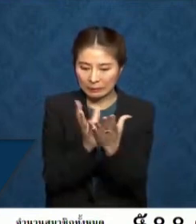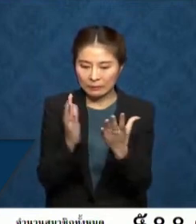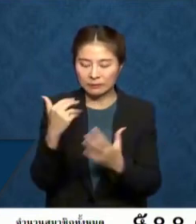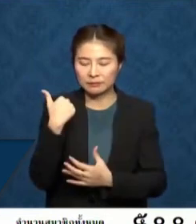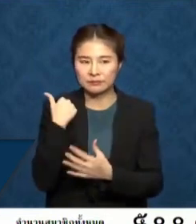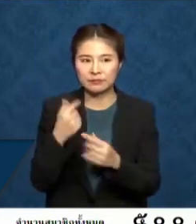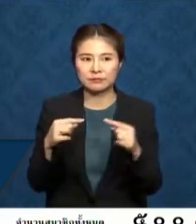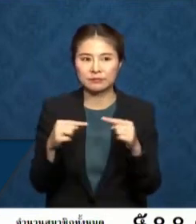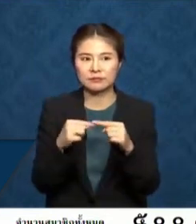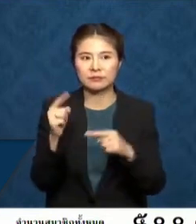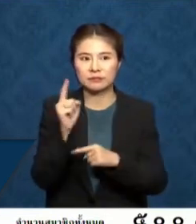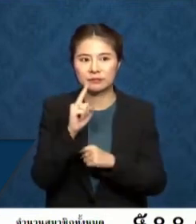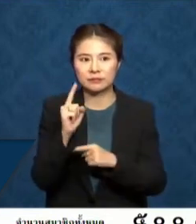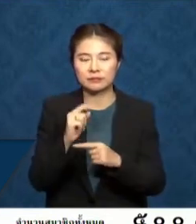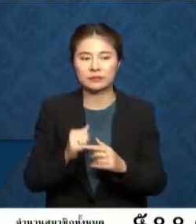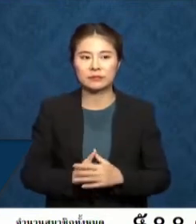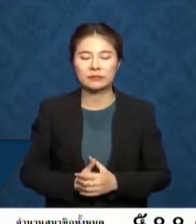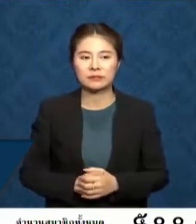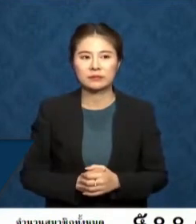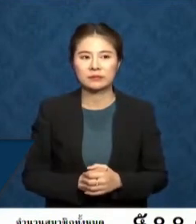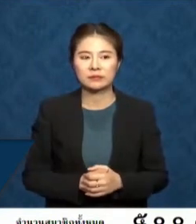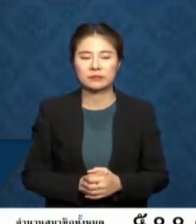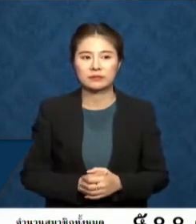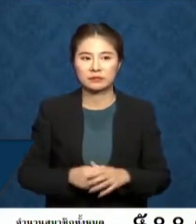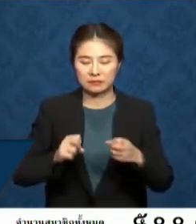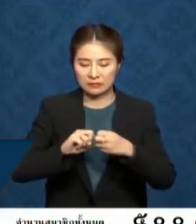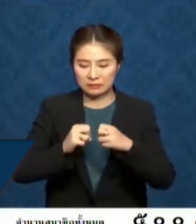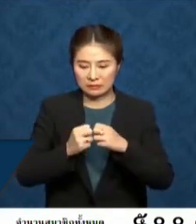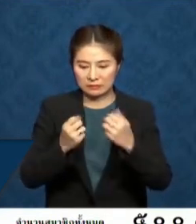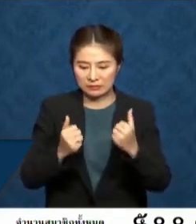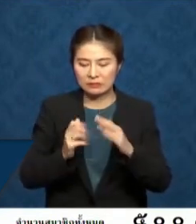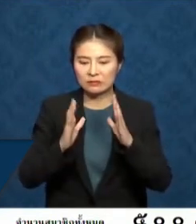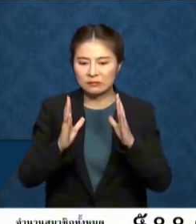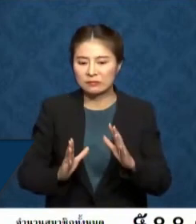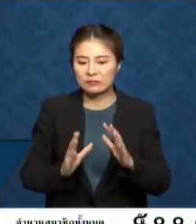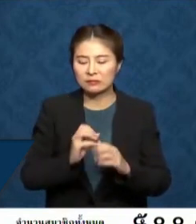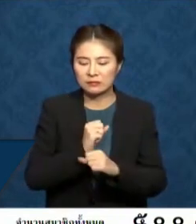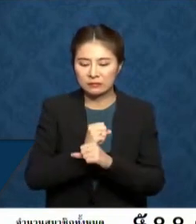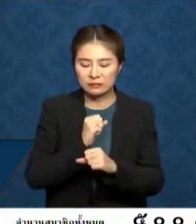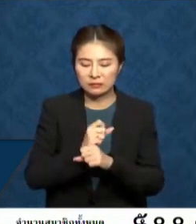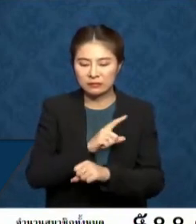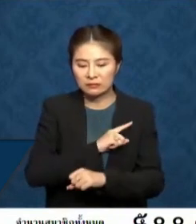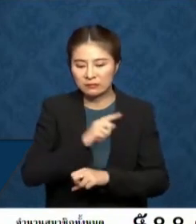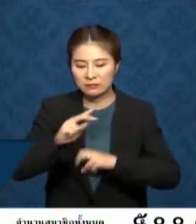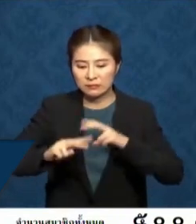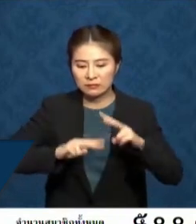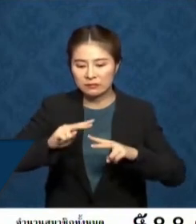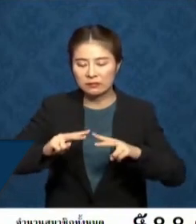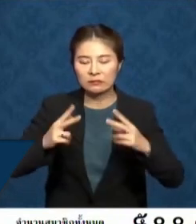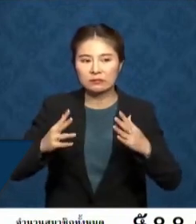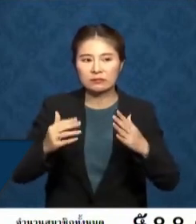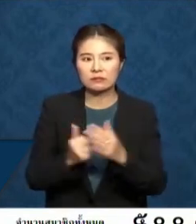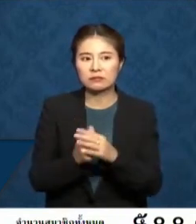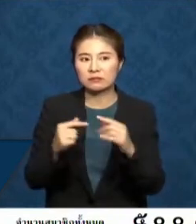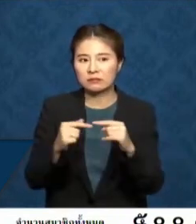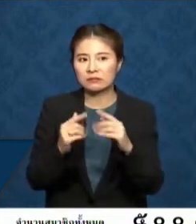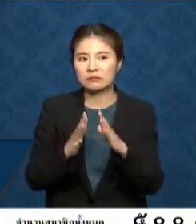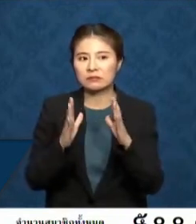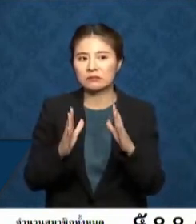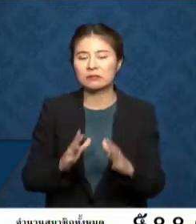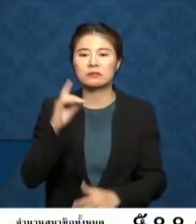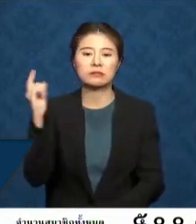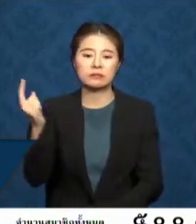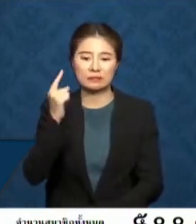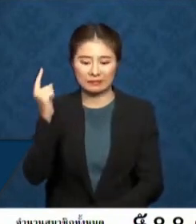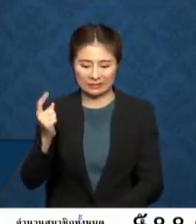าด้านซัพพลายไซด์ที่เราไม่ได้รับการดูแลเลยผมจะยกตัวอย่างครับว่าดีมานด์ไซด์เนี่ยเราทำไปสุดมาก